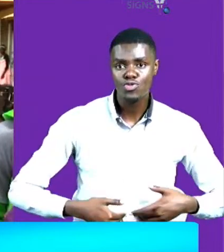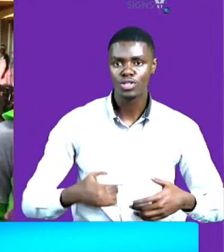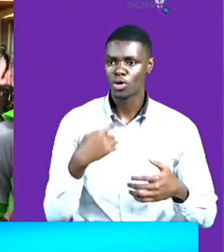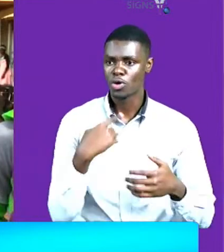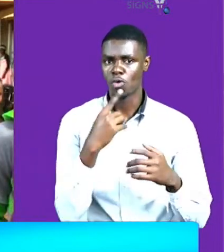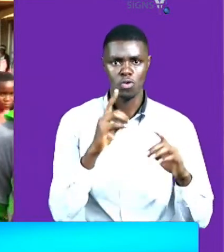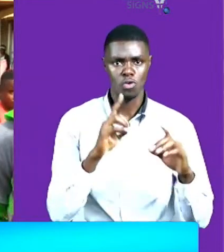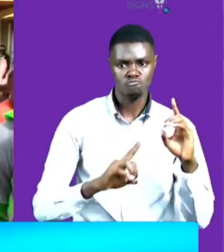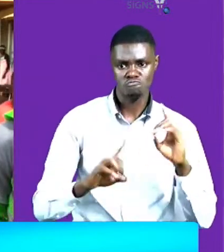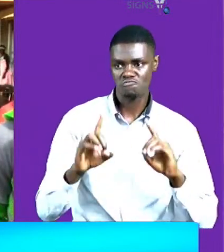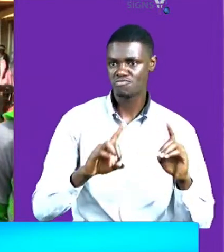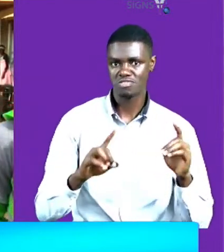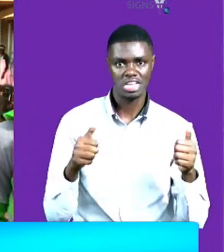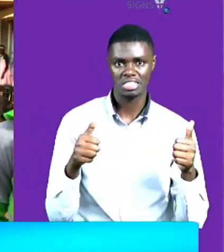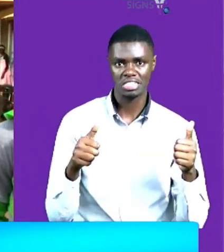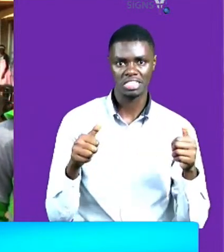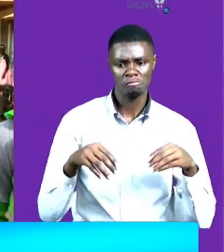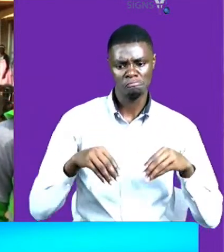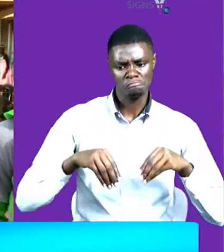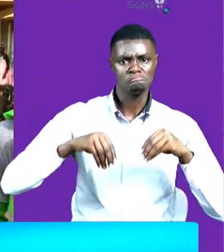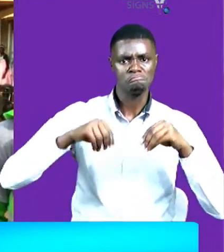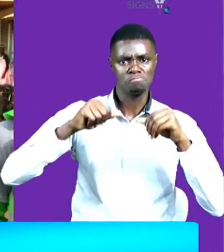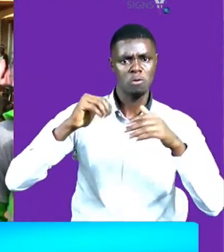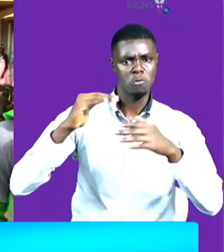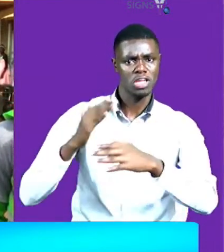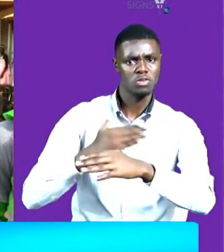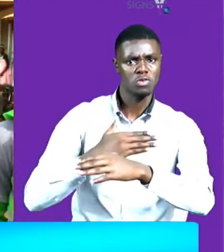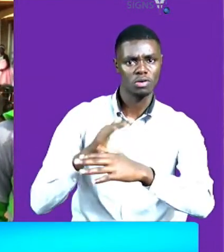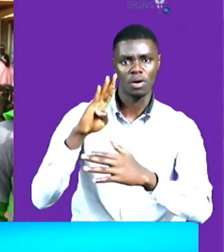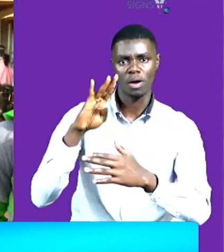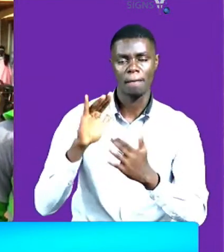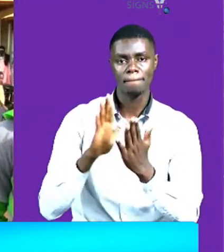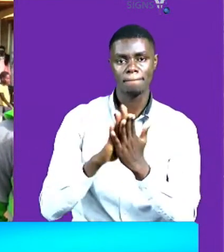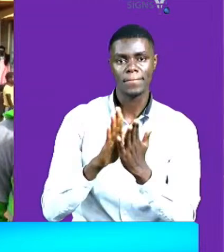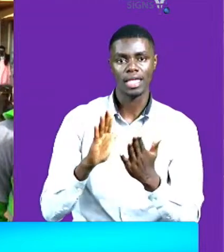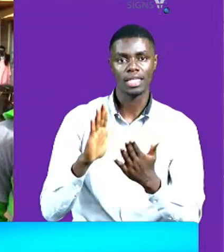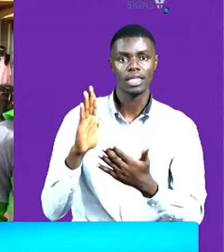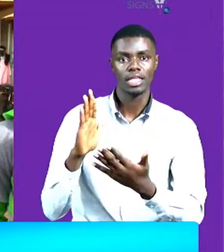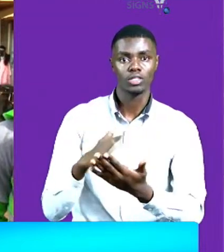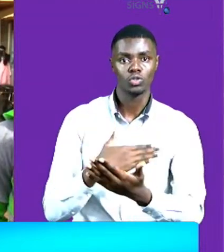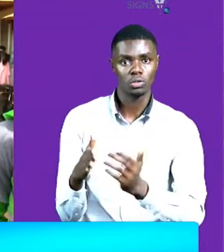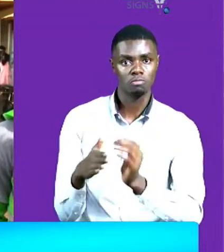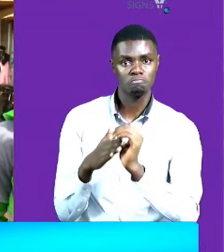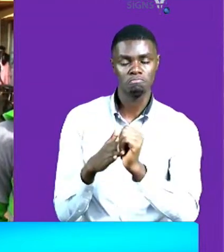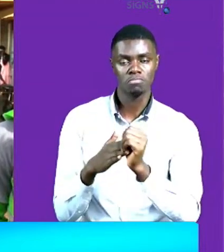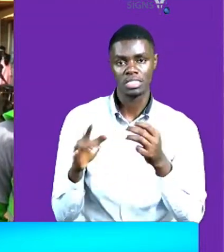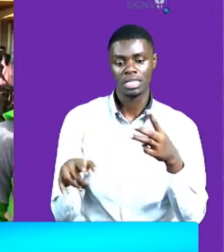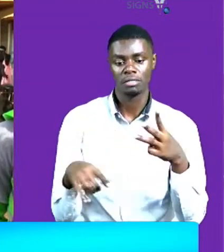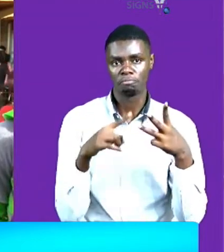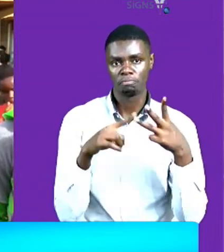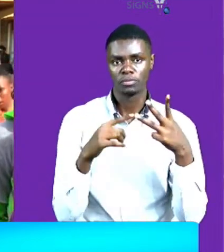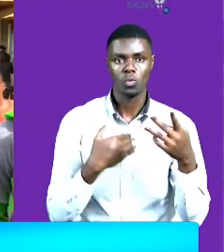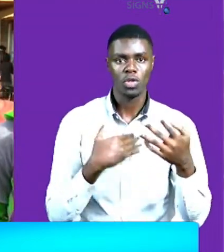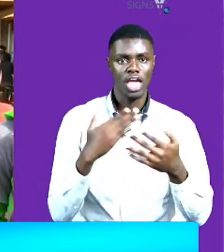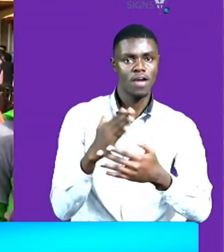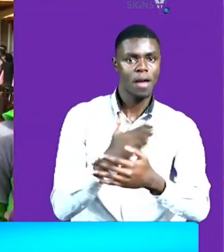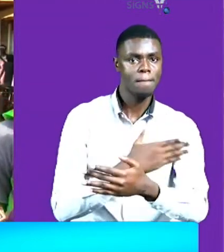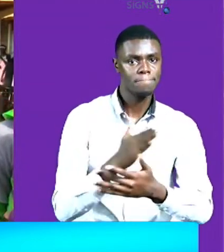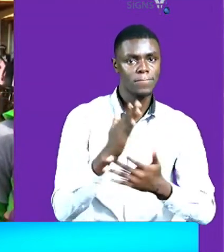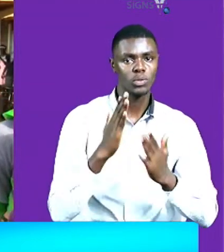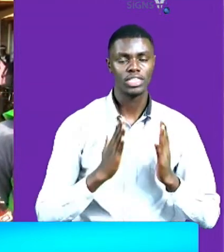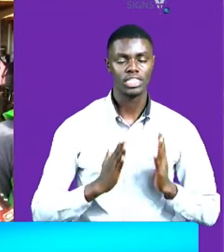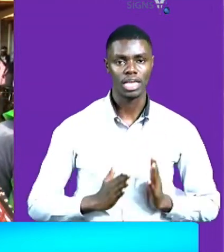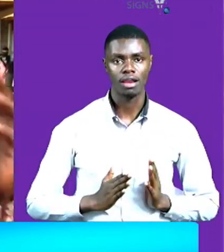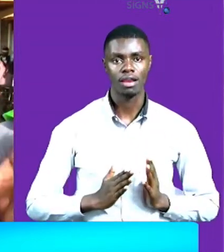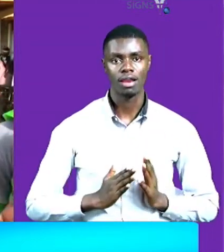wanasakata, wanakatika, wanaimba, wakiongozwa na nyimbo kama zinaimba. Ya tatu tuko na waimbaji,